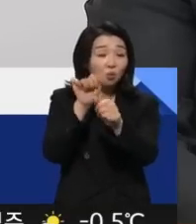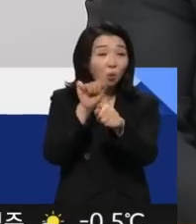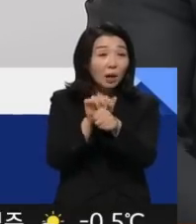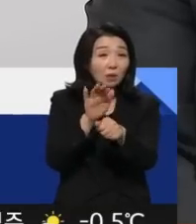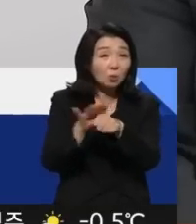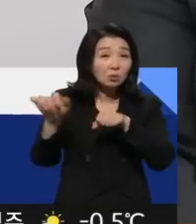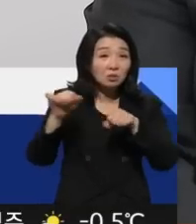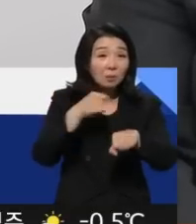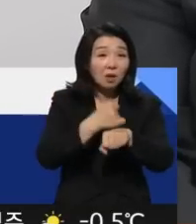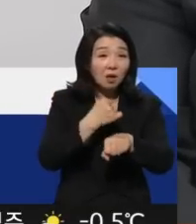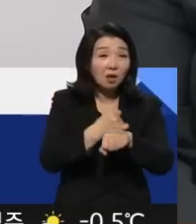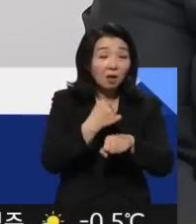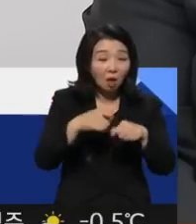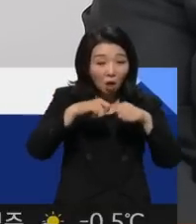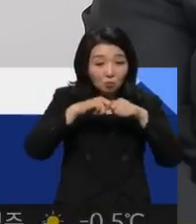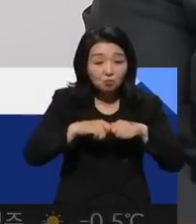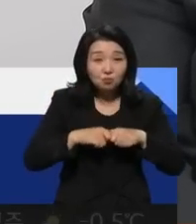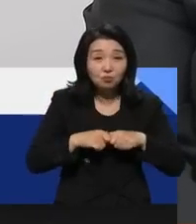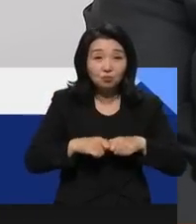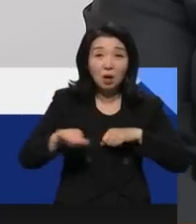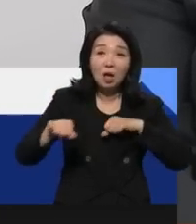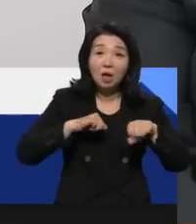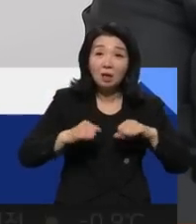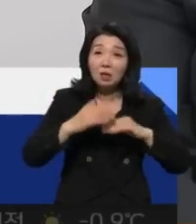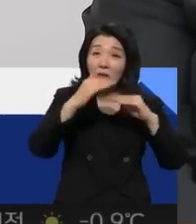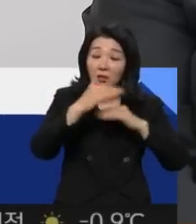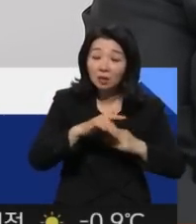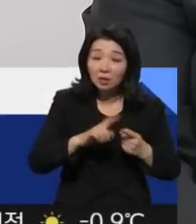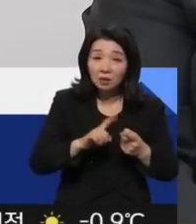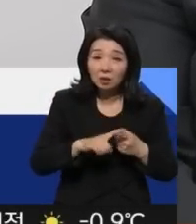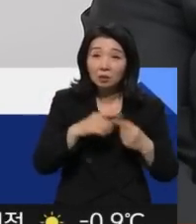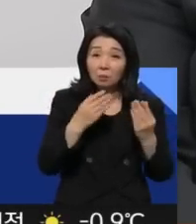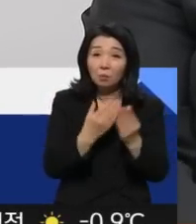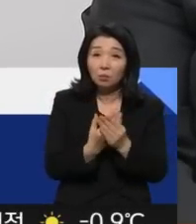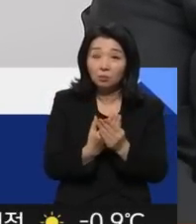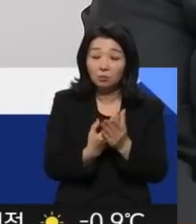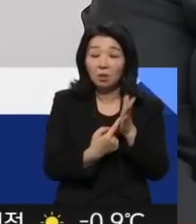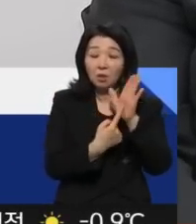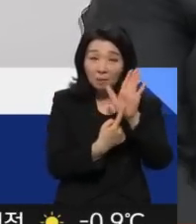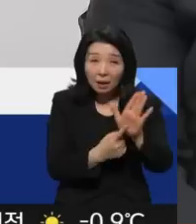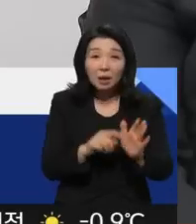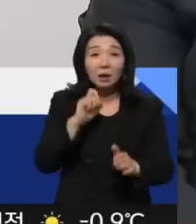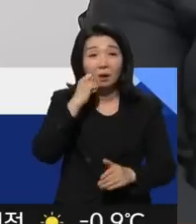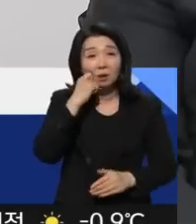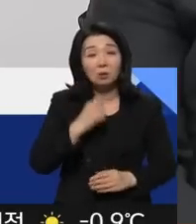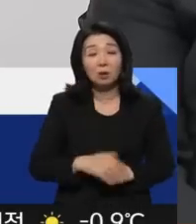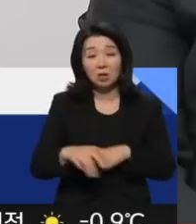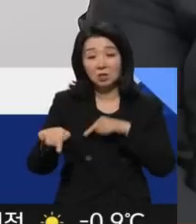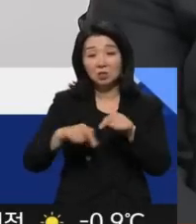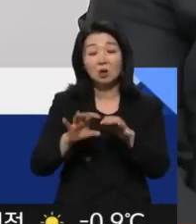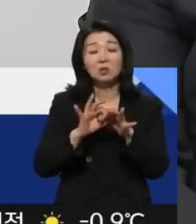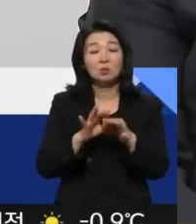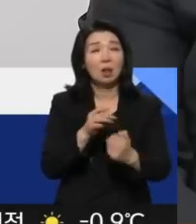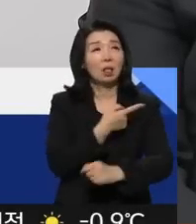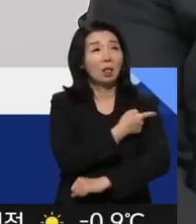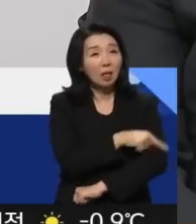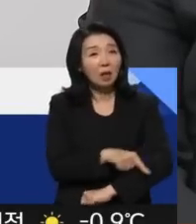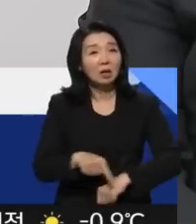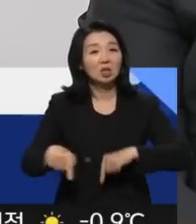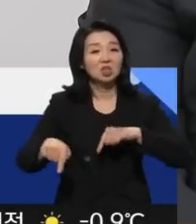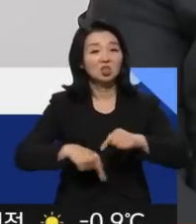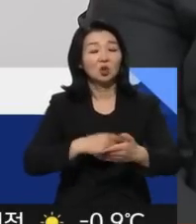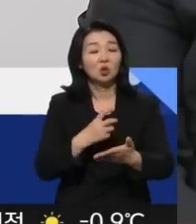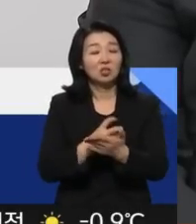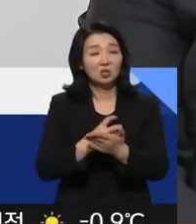등 구체적이고 특정한 행위 의무까지 바로 발생한다고 보기는 어렵다. 정치적 무능력이나